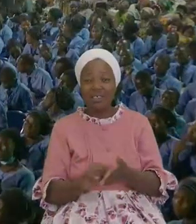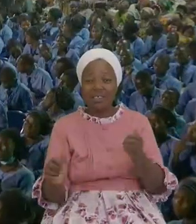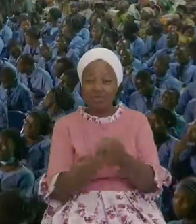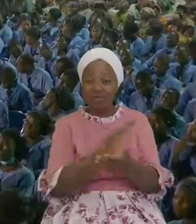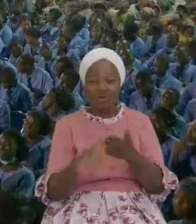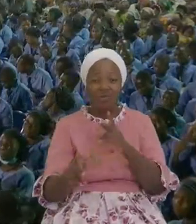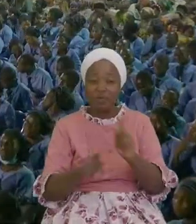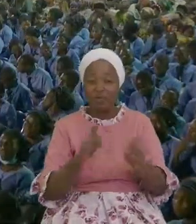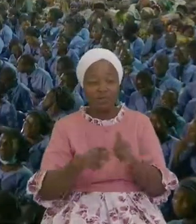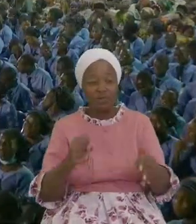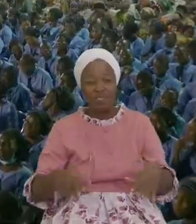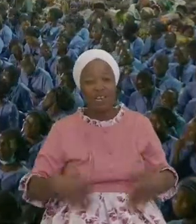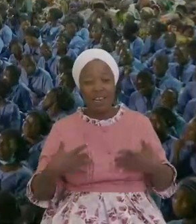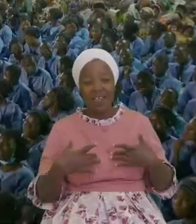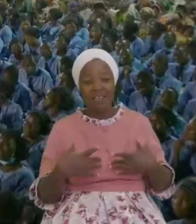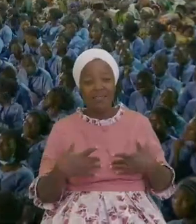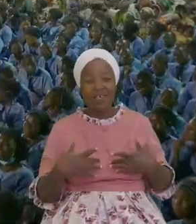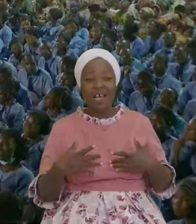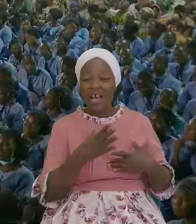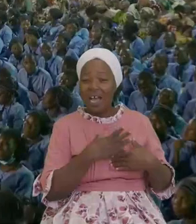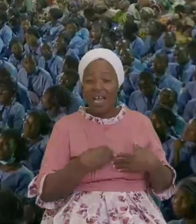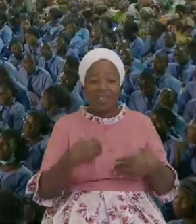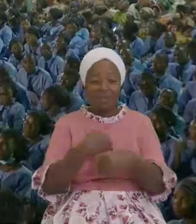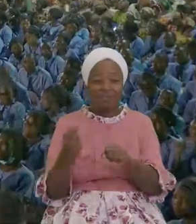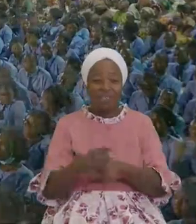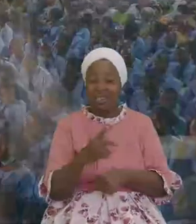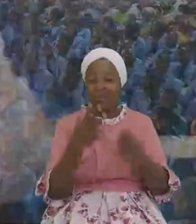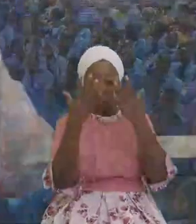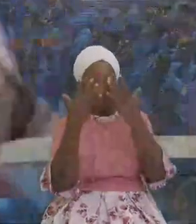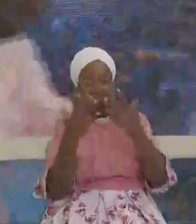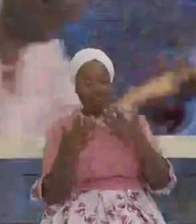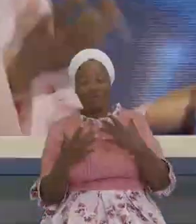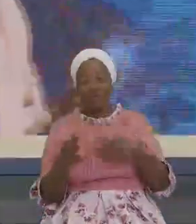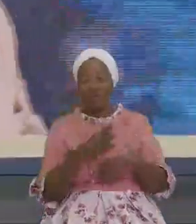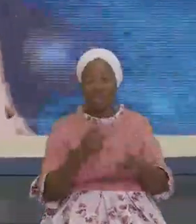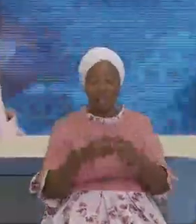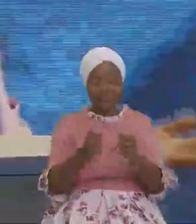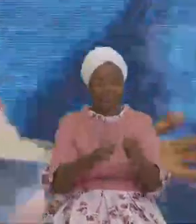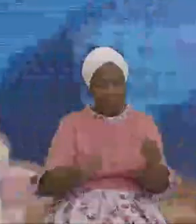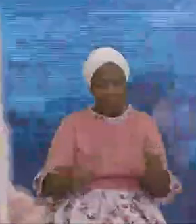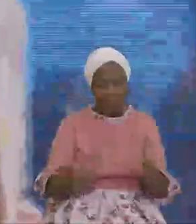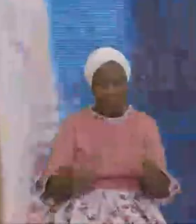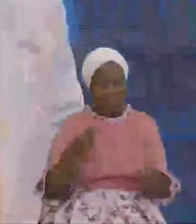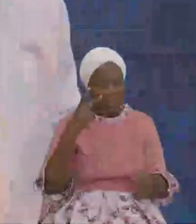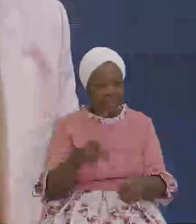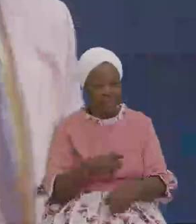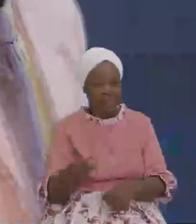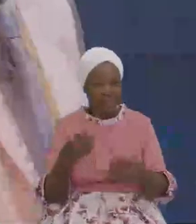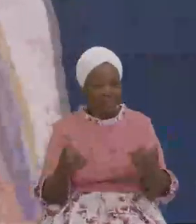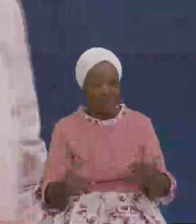Quelles sont les choses qui abîment la vie des gens, abaissent la vie des gens, qui avortent la vie des